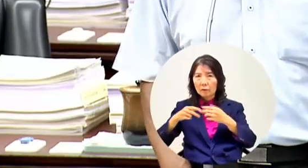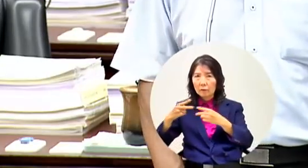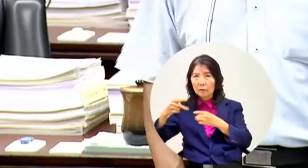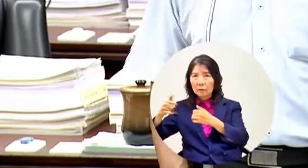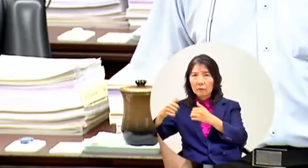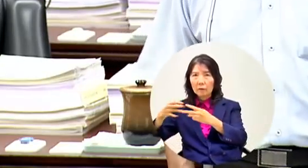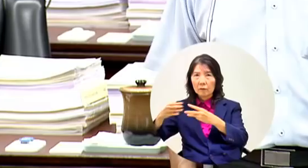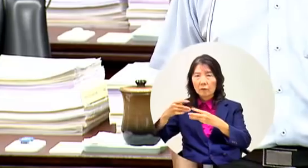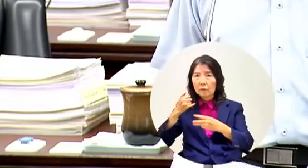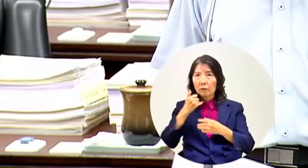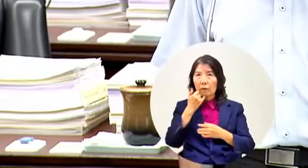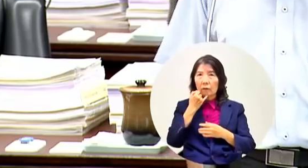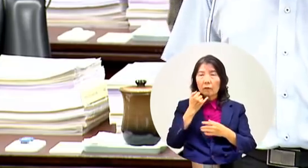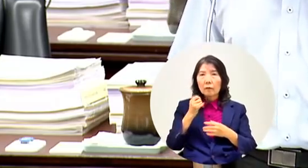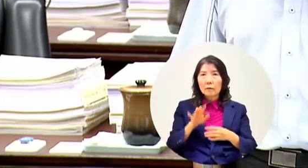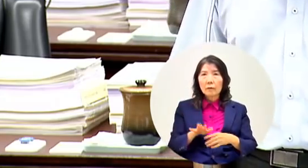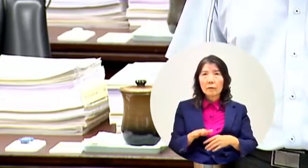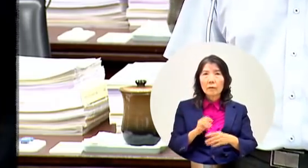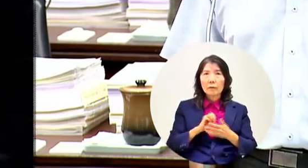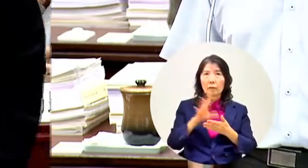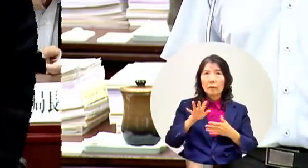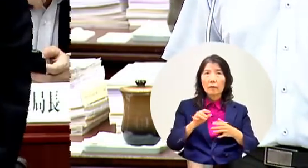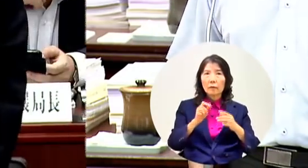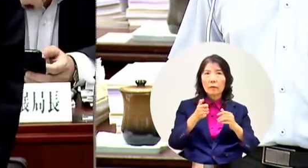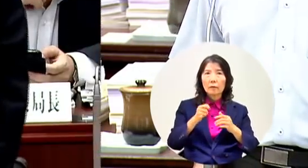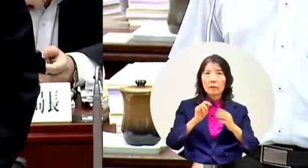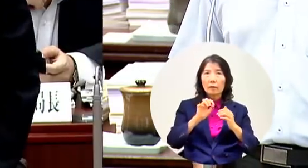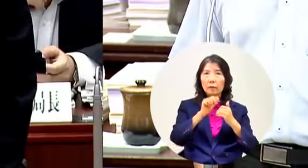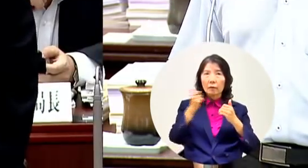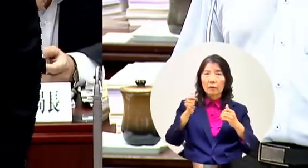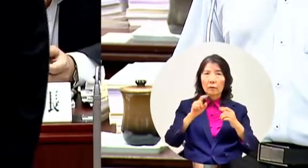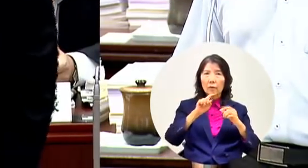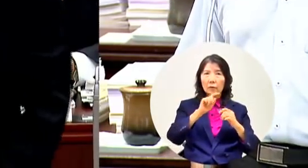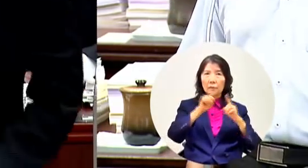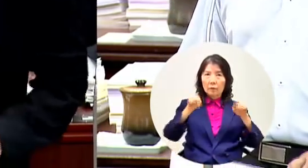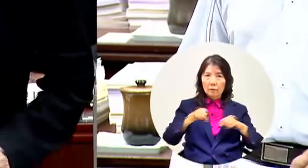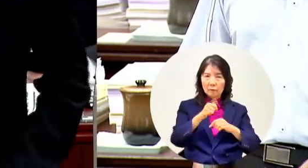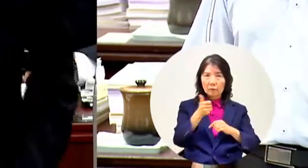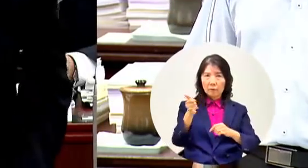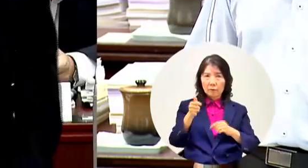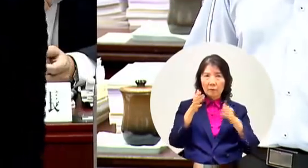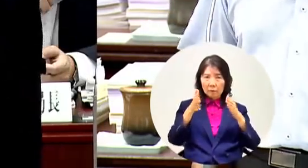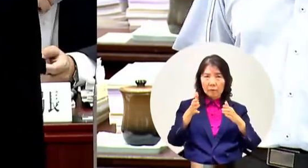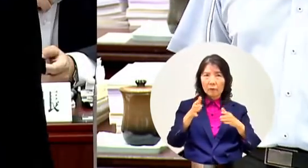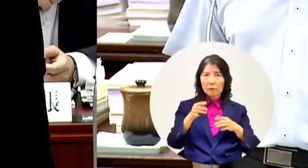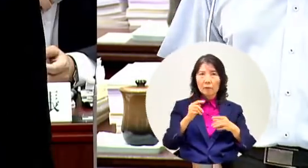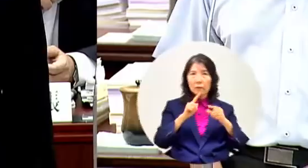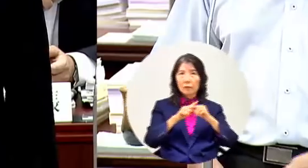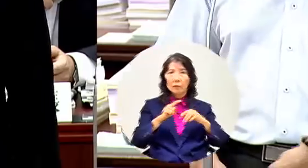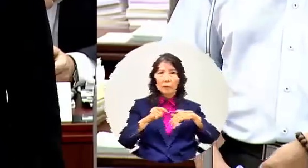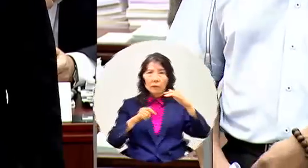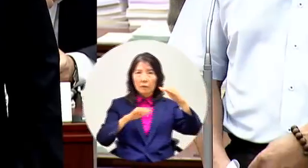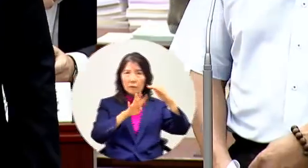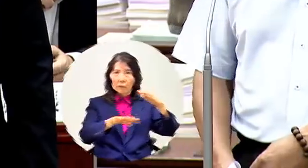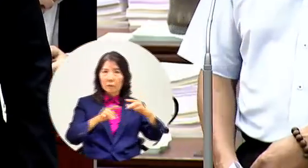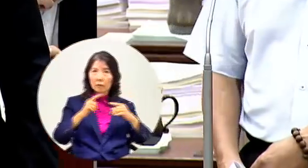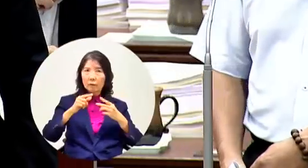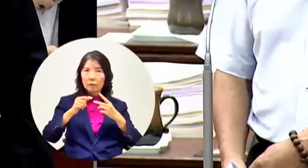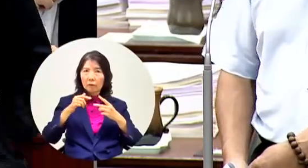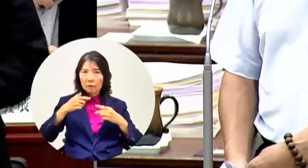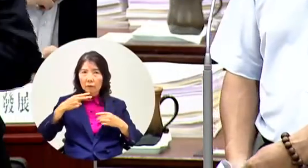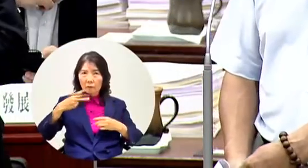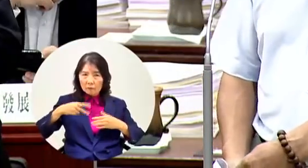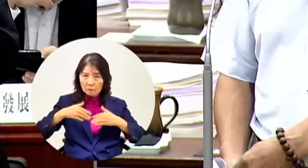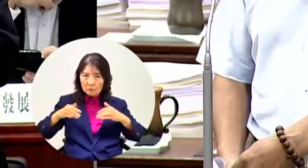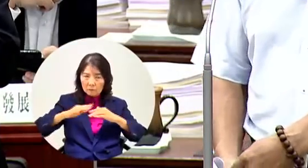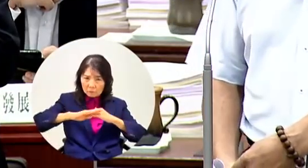好，谢谢议长诶，各位。还有我们张议员哦，这个针对当然我们中仑二路已经去铺平，